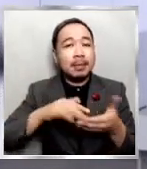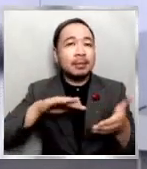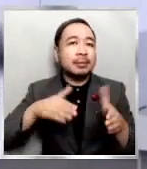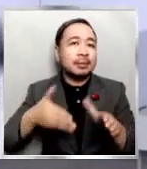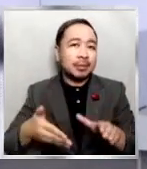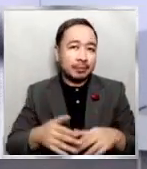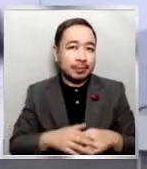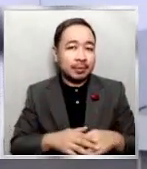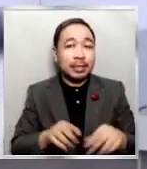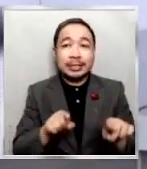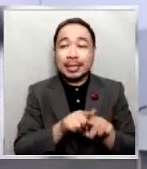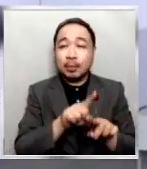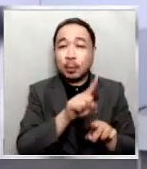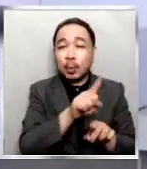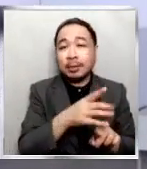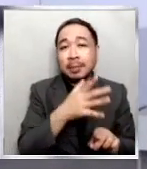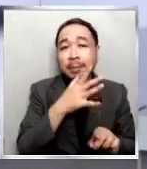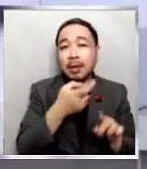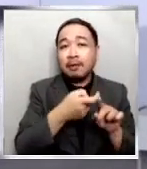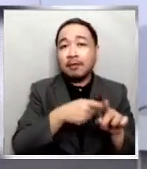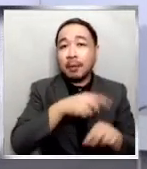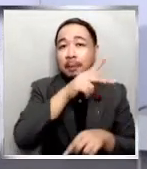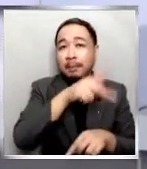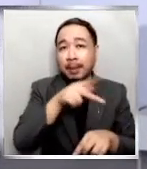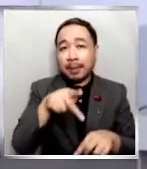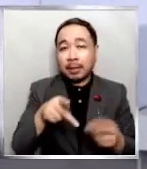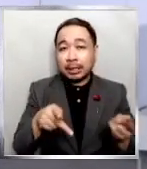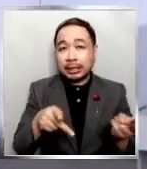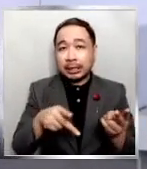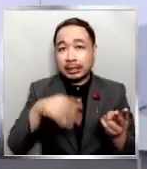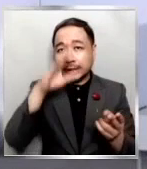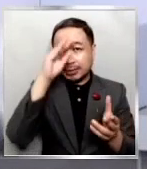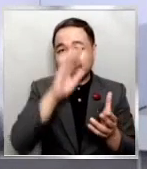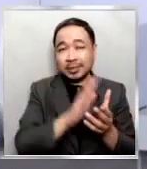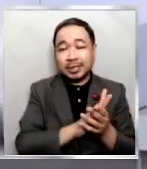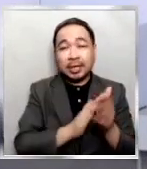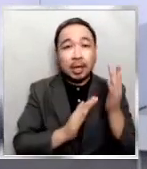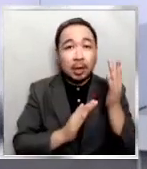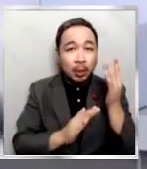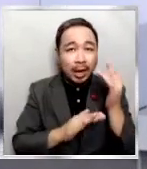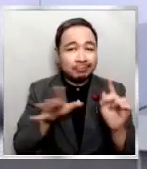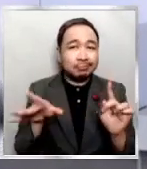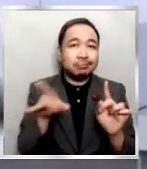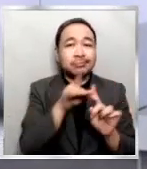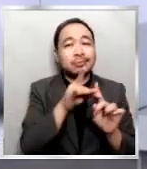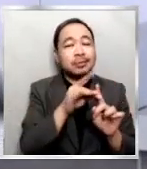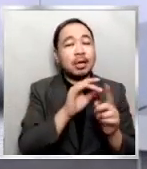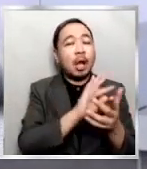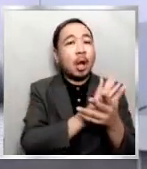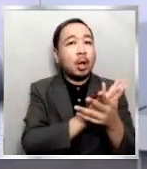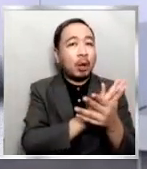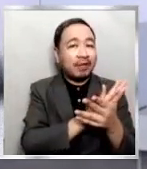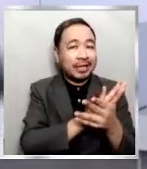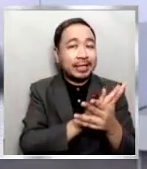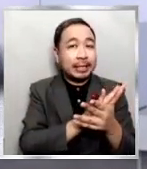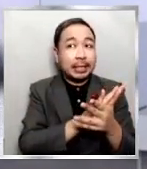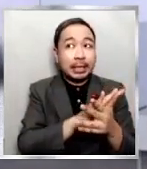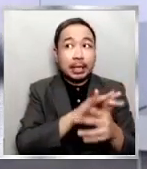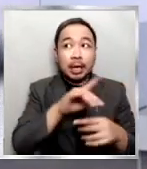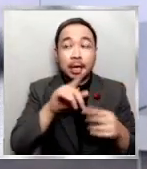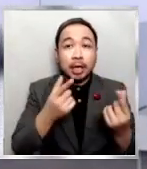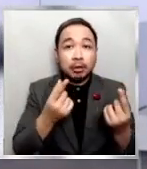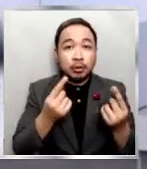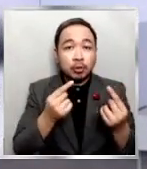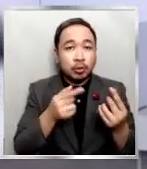Pampanga, siya at ang kanyang mister. Tinamaan kasi ng COVID-19. Ang umaalalay sa kanila, ang mga healthcare